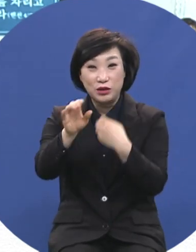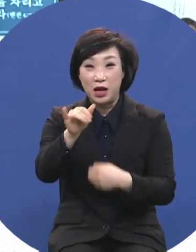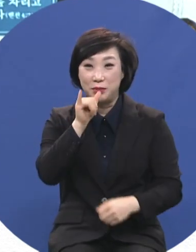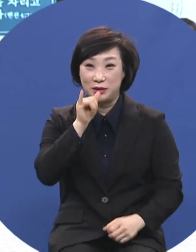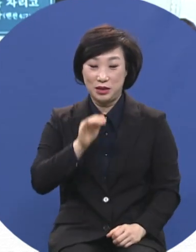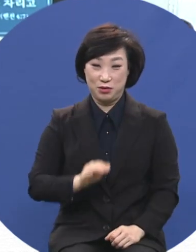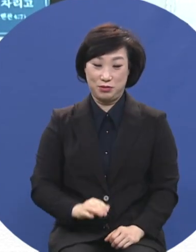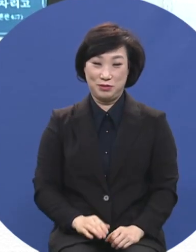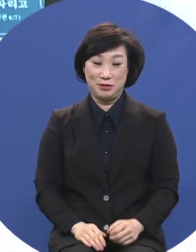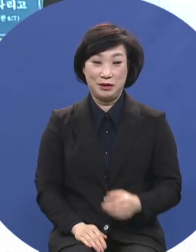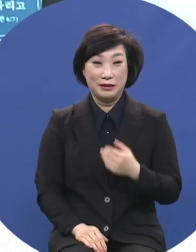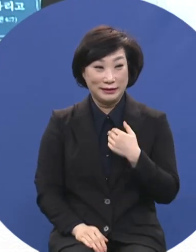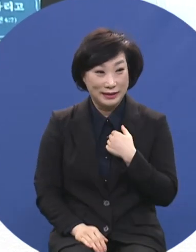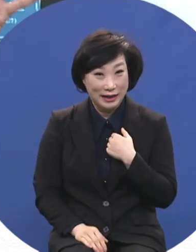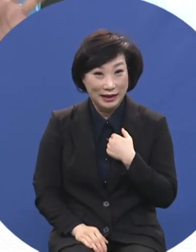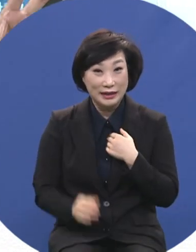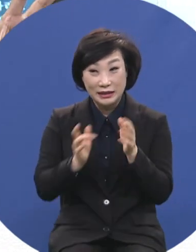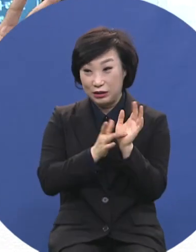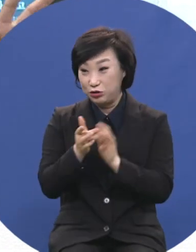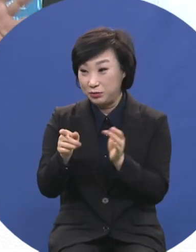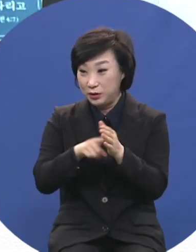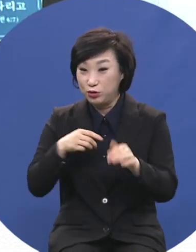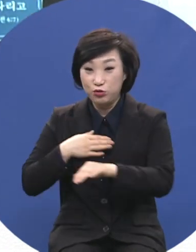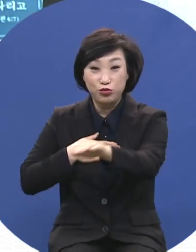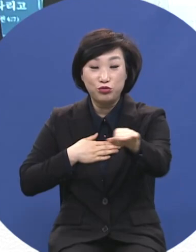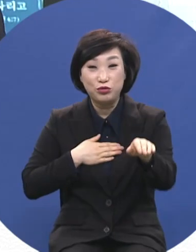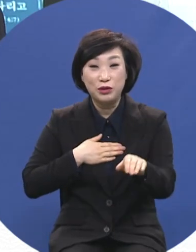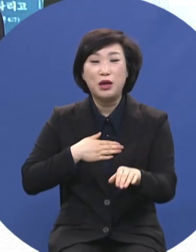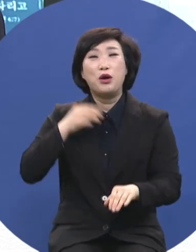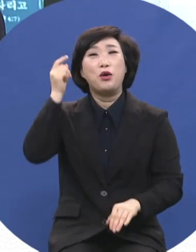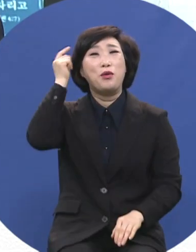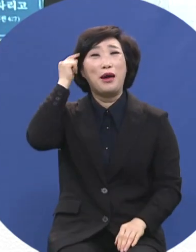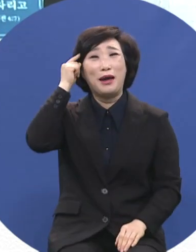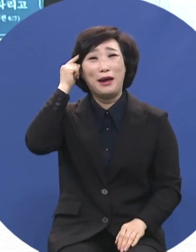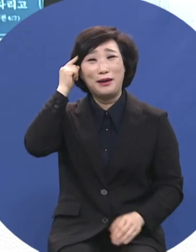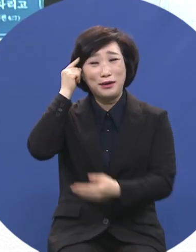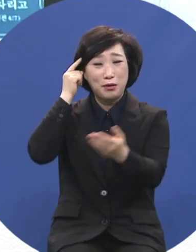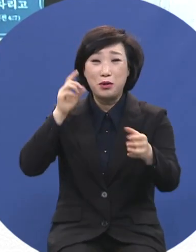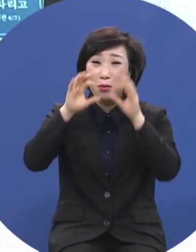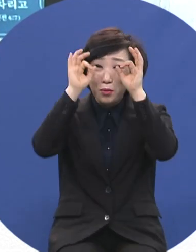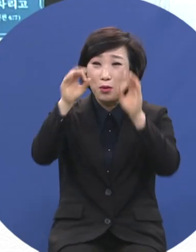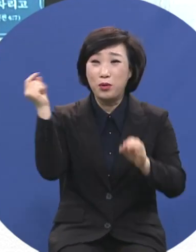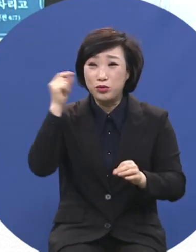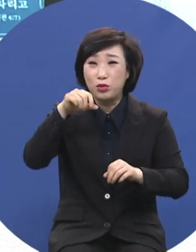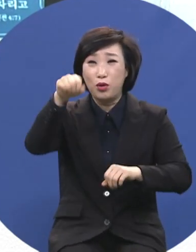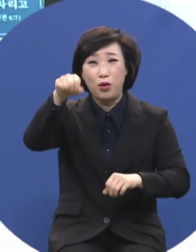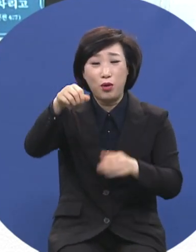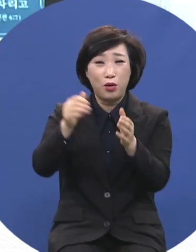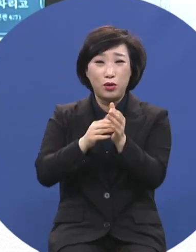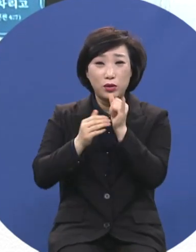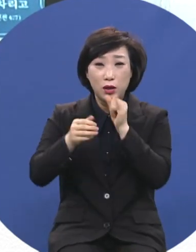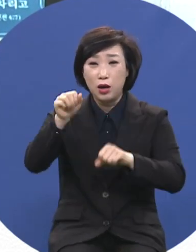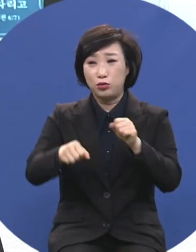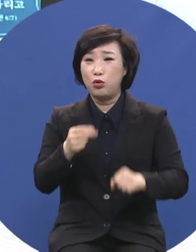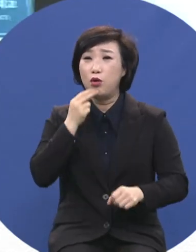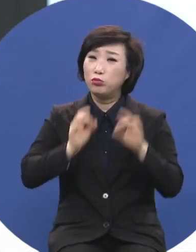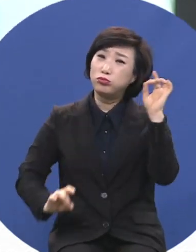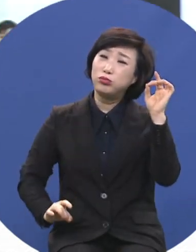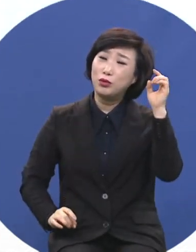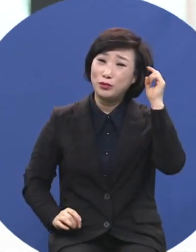얘기인데 우리 예수 믿는 사람은 왜 듣기만 하고 행동하지 않을까?